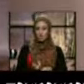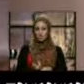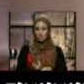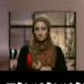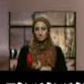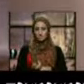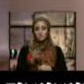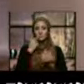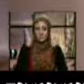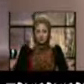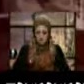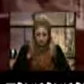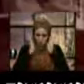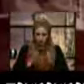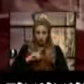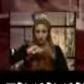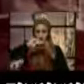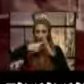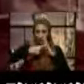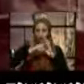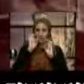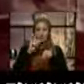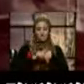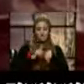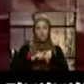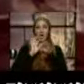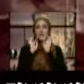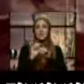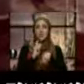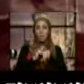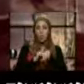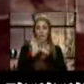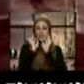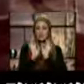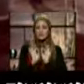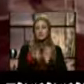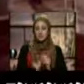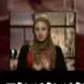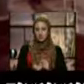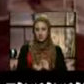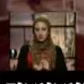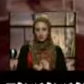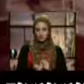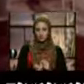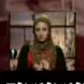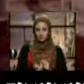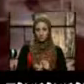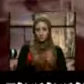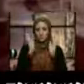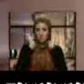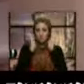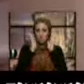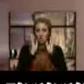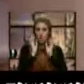الصلاة لوقتها. طيب إذا كان من عاداتي ألا أصلي الوقت إلا في آخره، كان الصديق يقول الصلاة في أول الوقت رضوان،